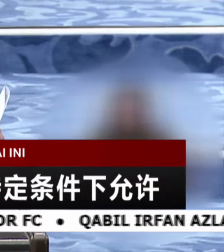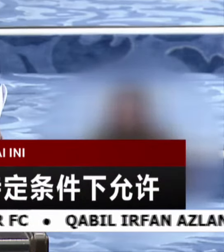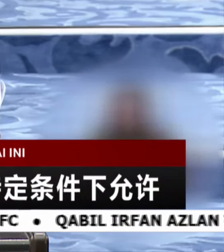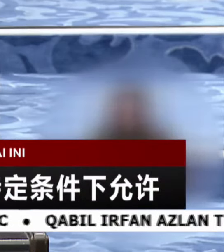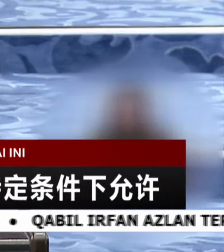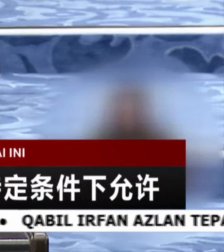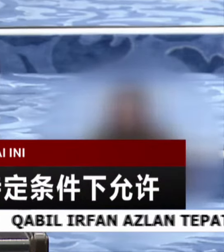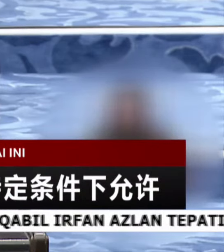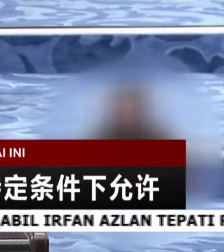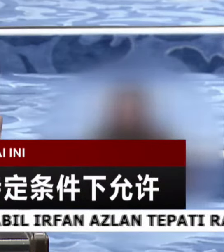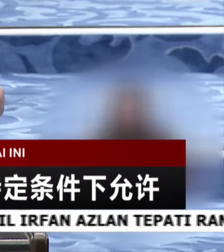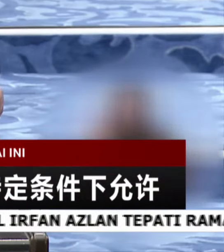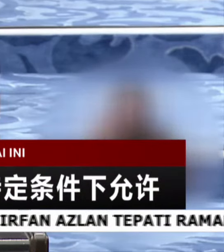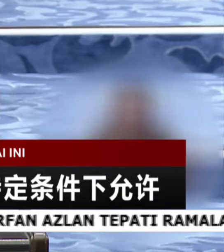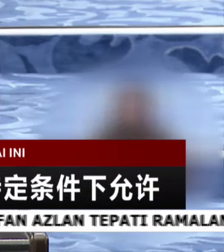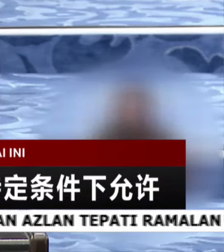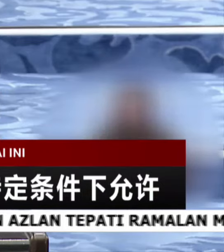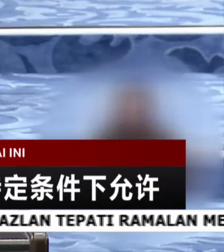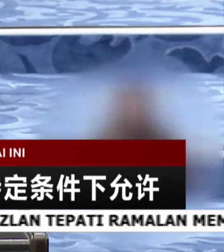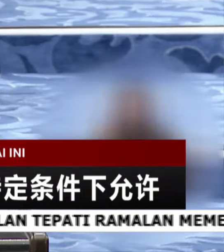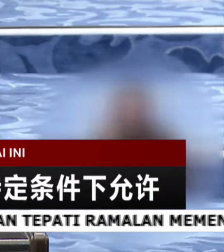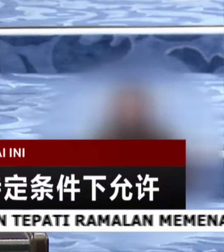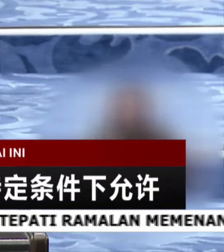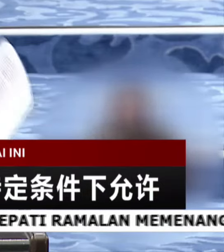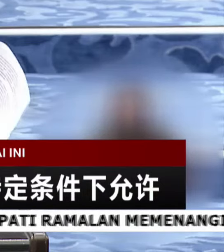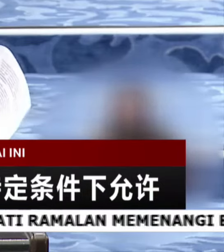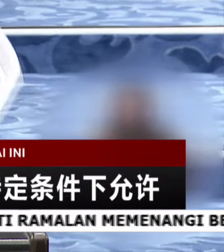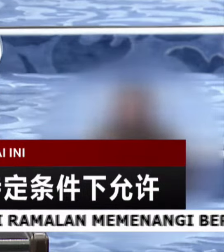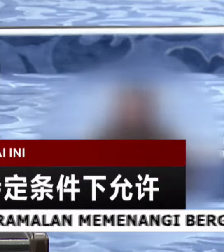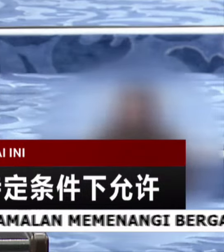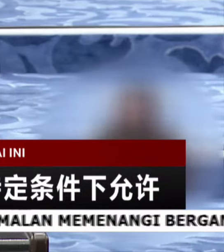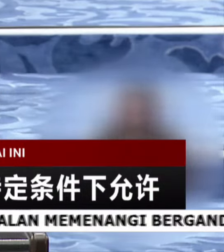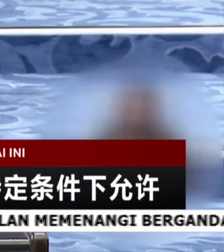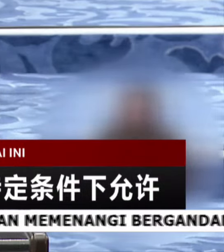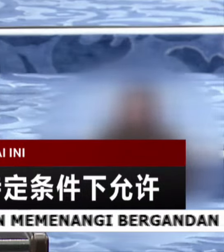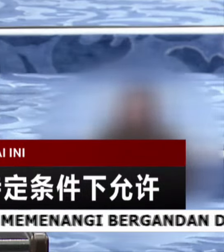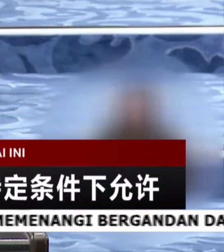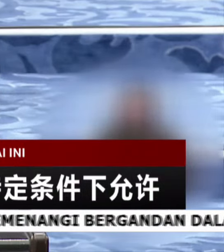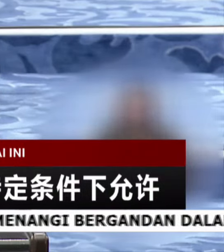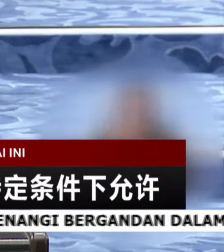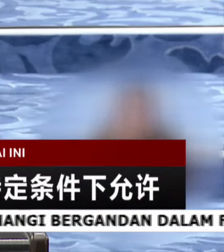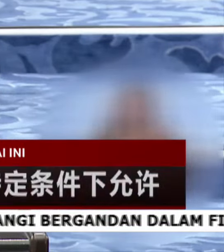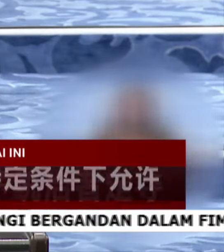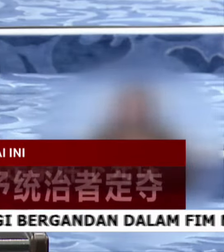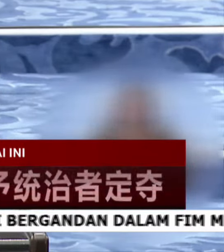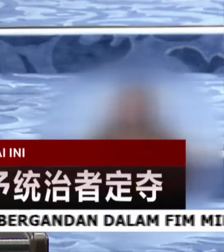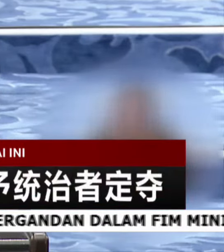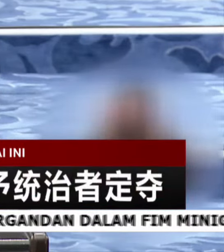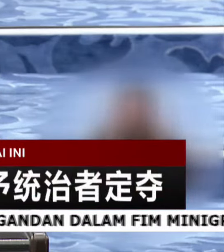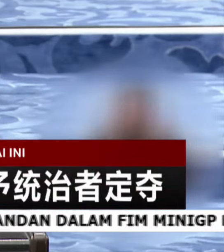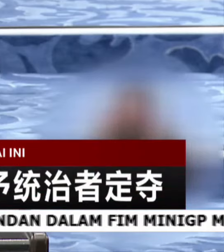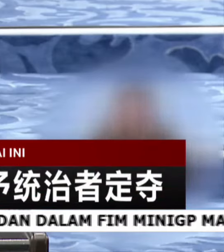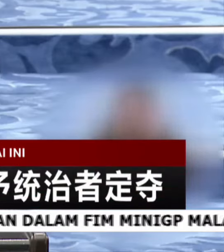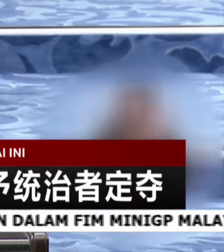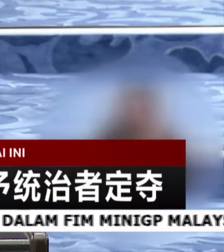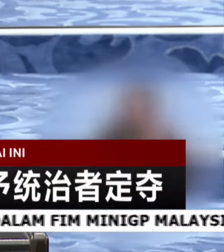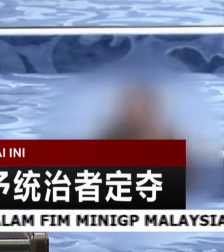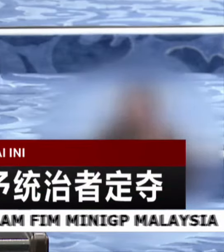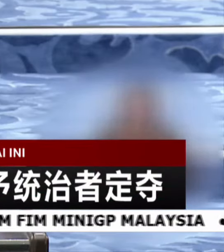muktamad tidak boleh dipakai di Semenanjung, boleh dengan ruang tertentu, syarat tertentu, Sabah dan Sarawak.